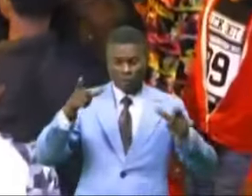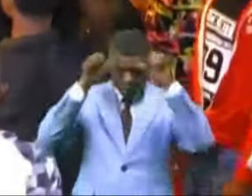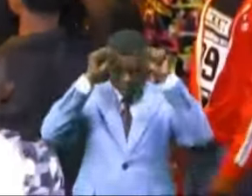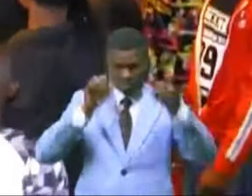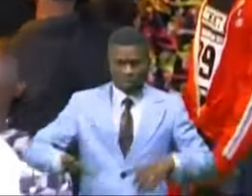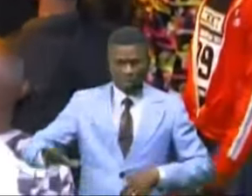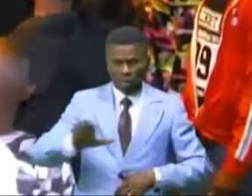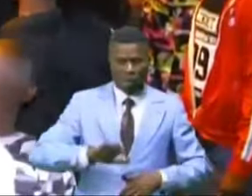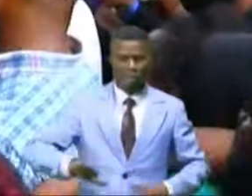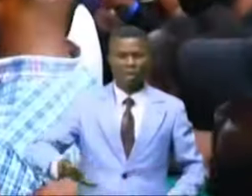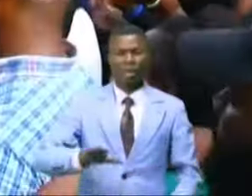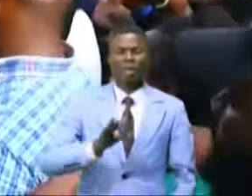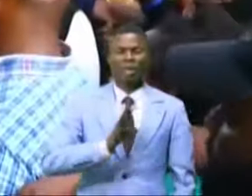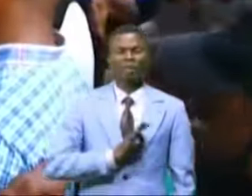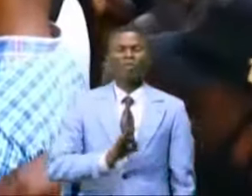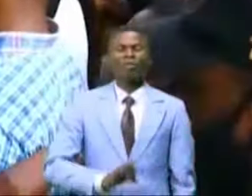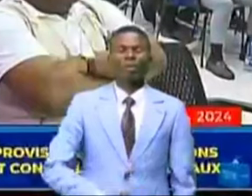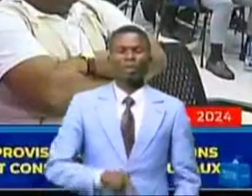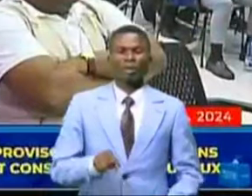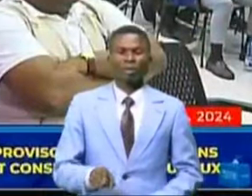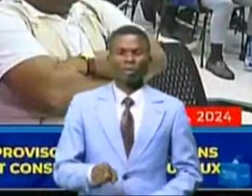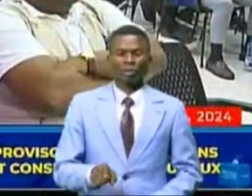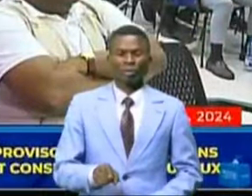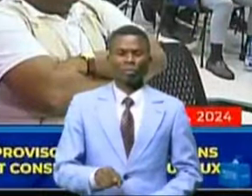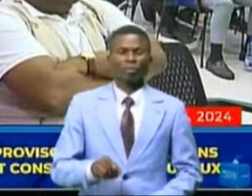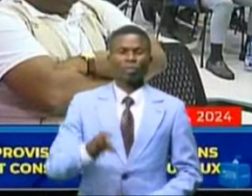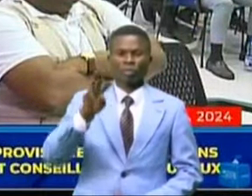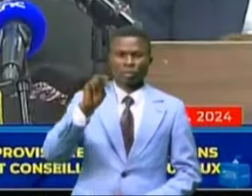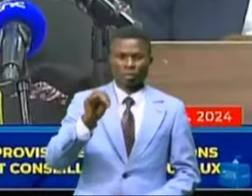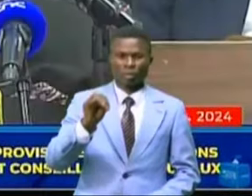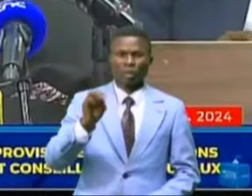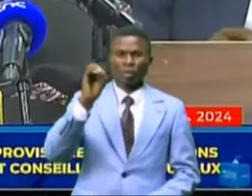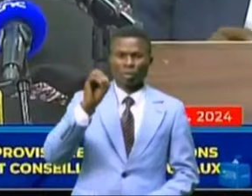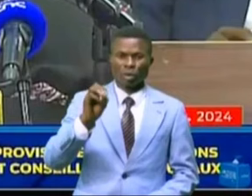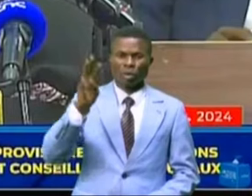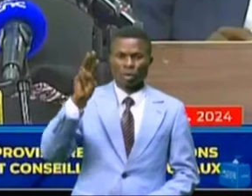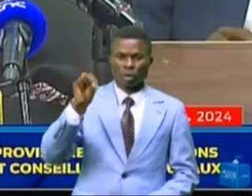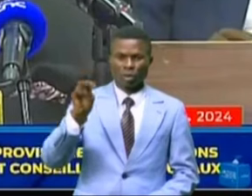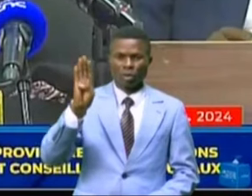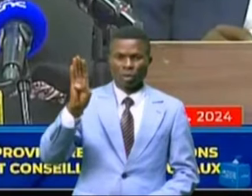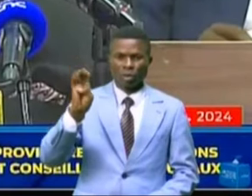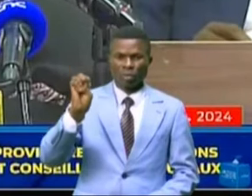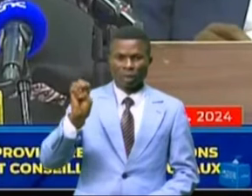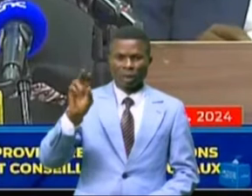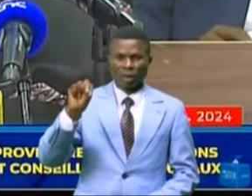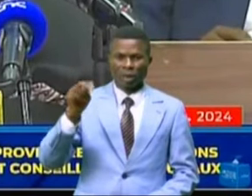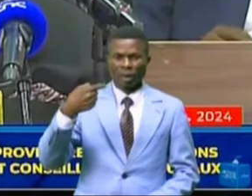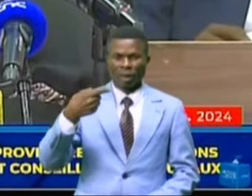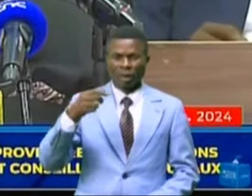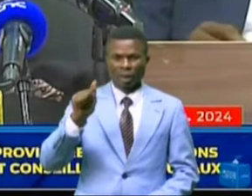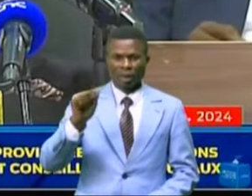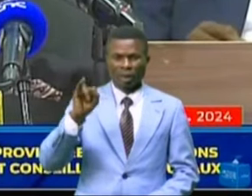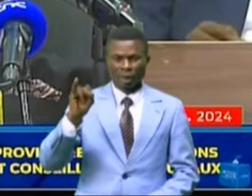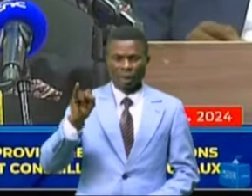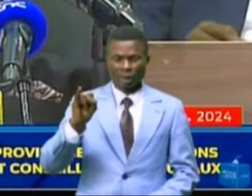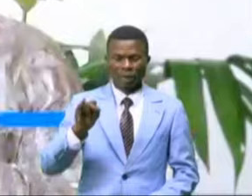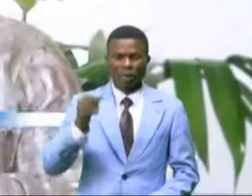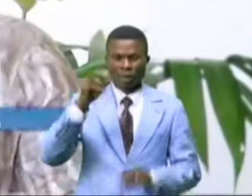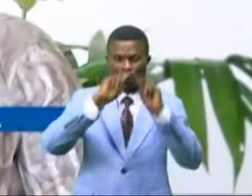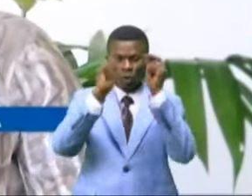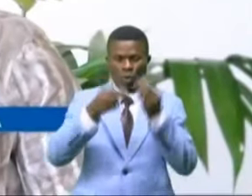République, Félix-Antoine Tshisekedi. Mubengai Kamanga Socrates, UDPS